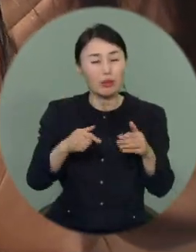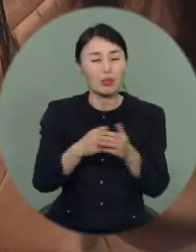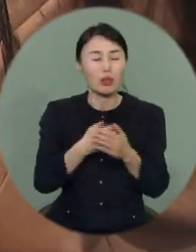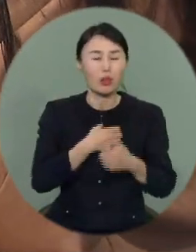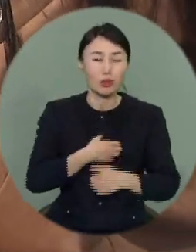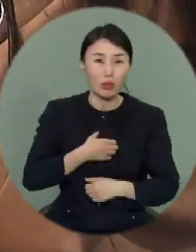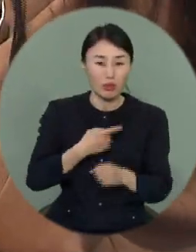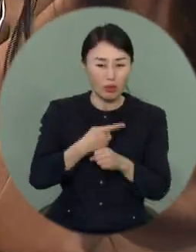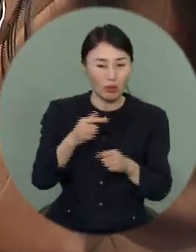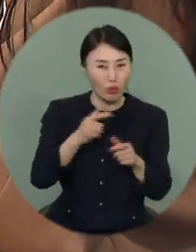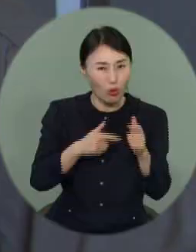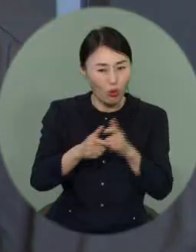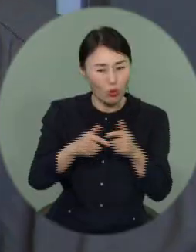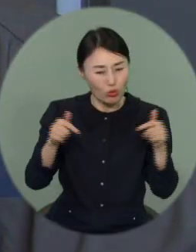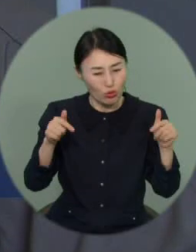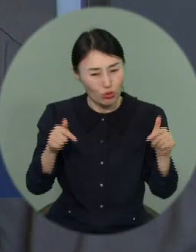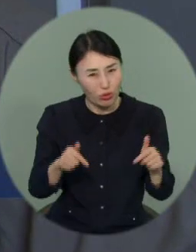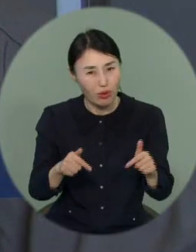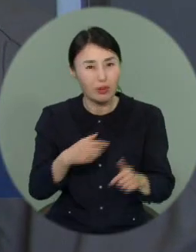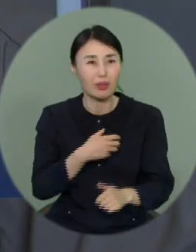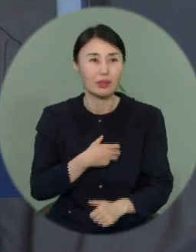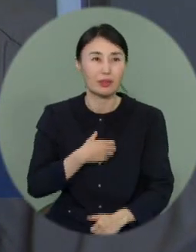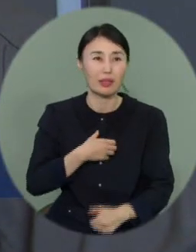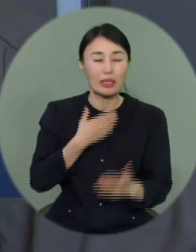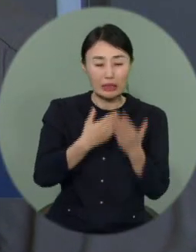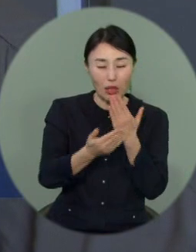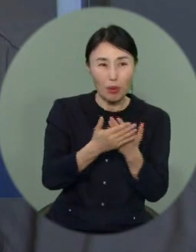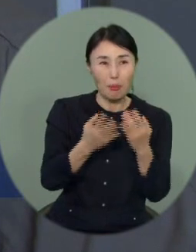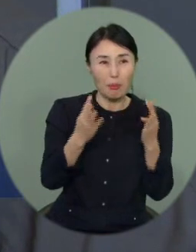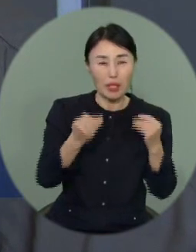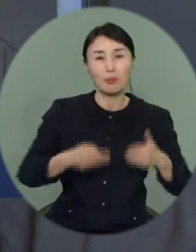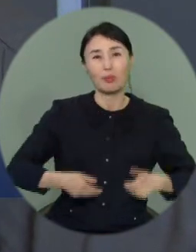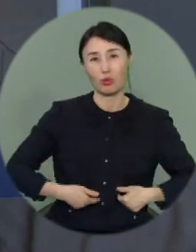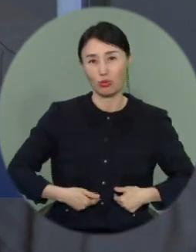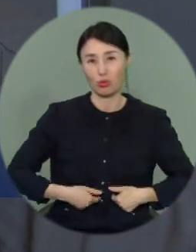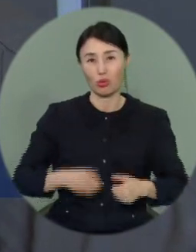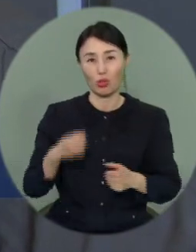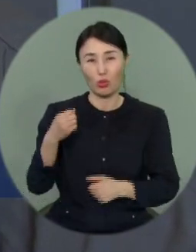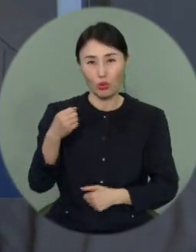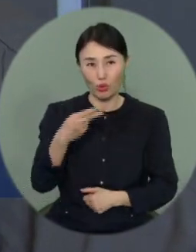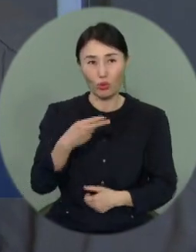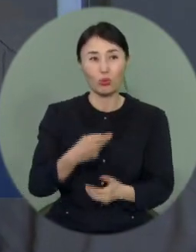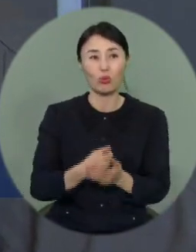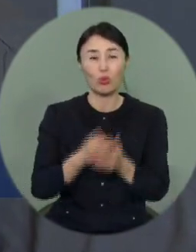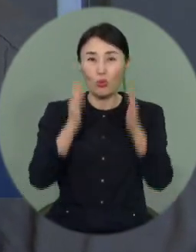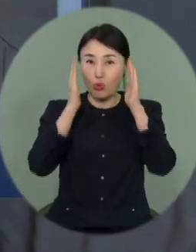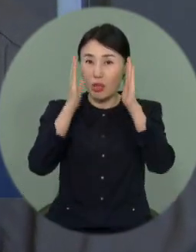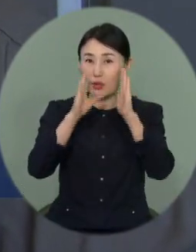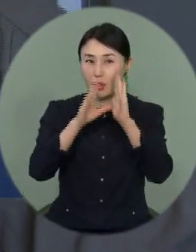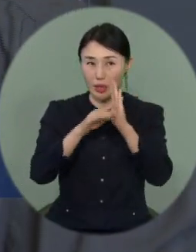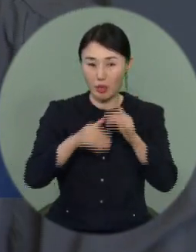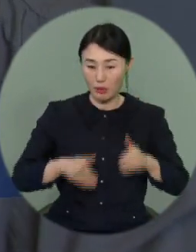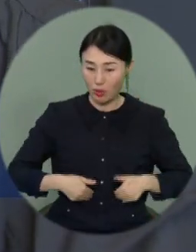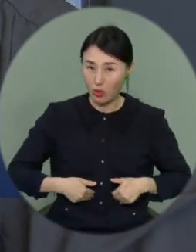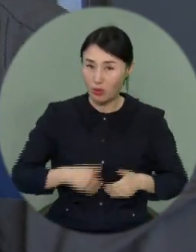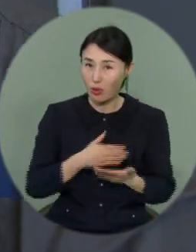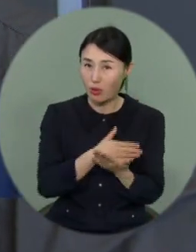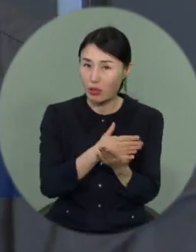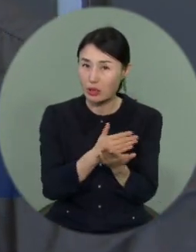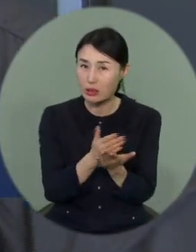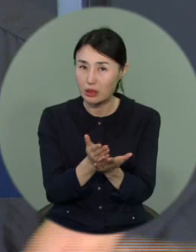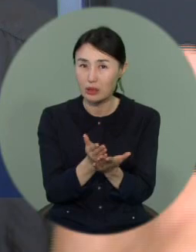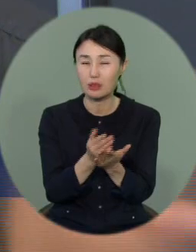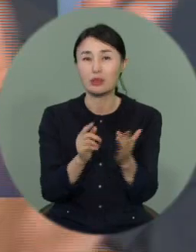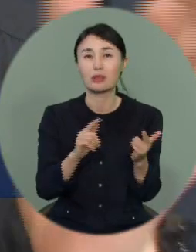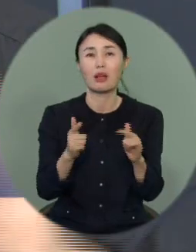우려가 높아지고 있습니다. 시험 같은 것도 많이 해야 되고 또 학습하는데 필요한 뭐 여러 가지